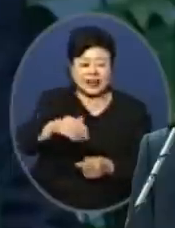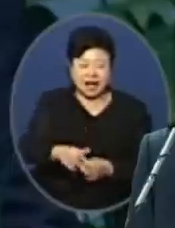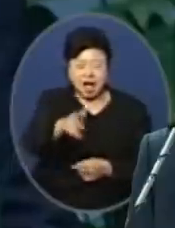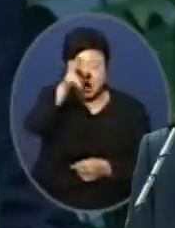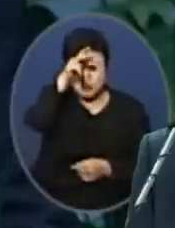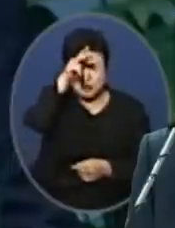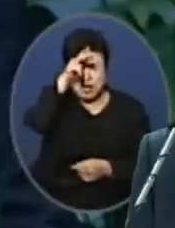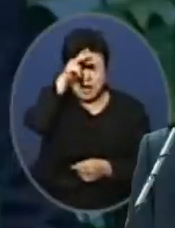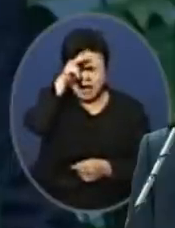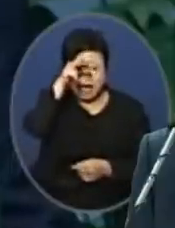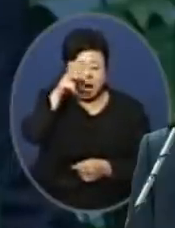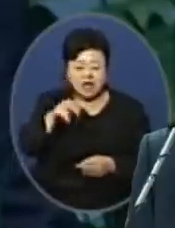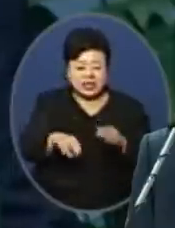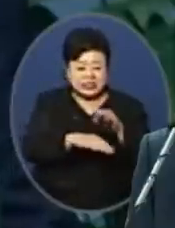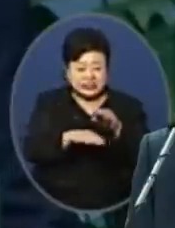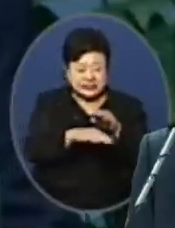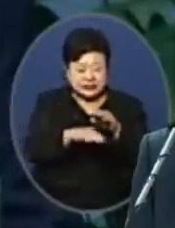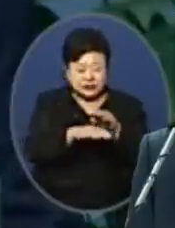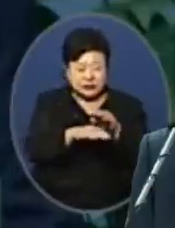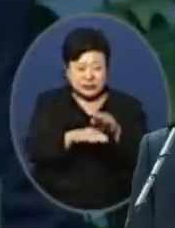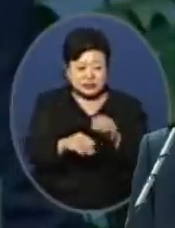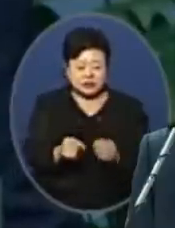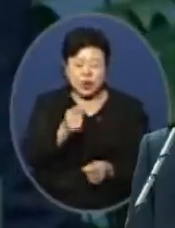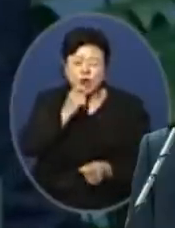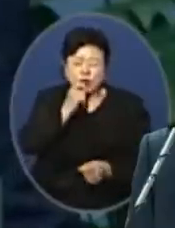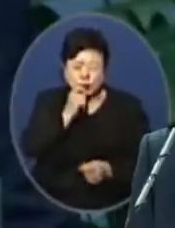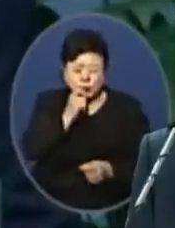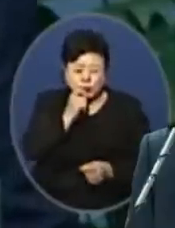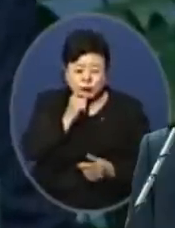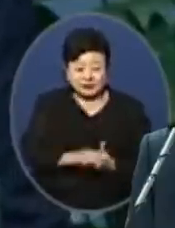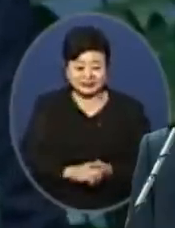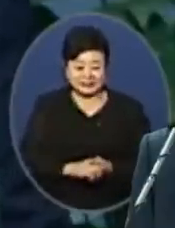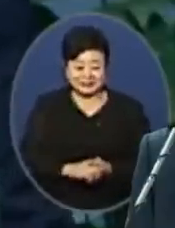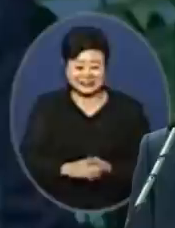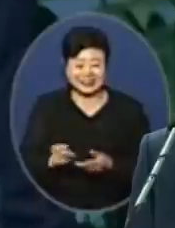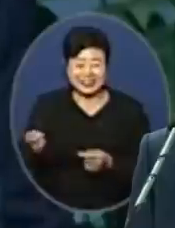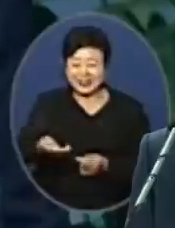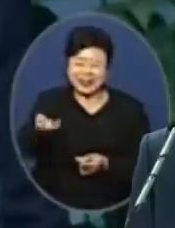교통순경이 자동차가 죽 섰으면 후루루